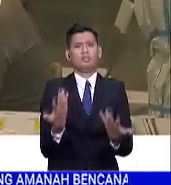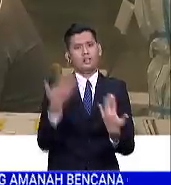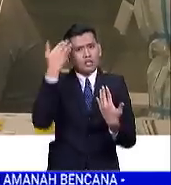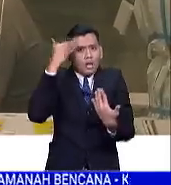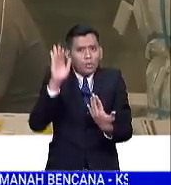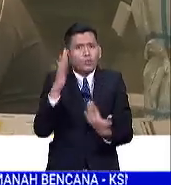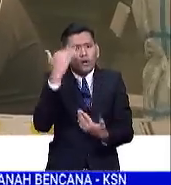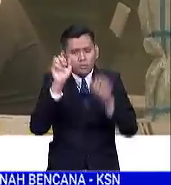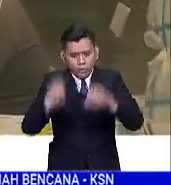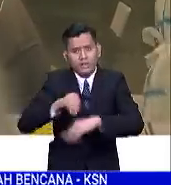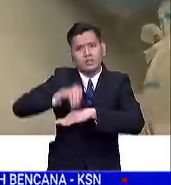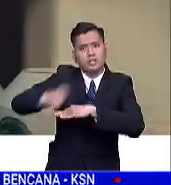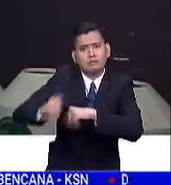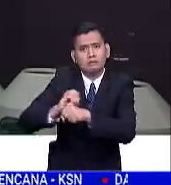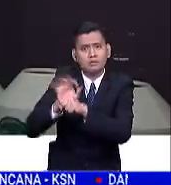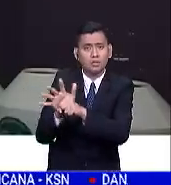punca jangkitan.